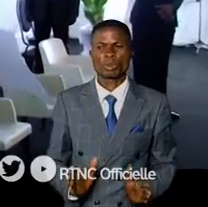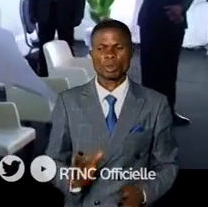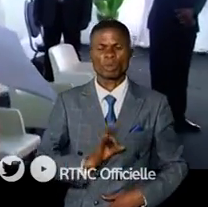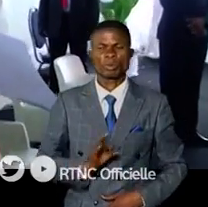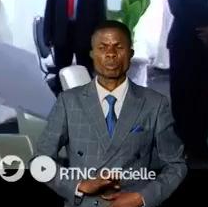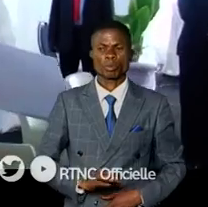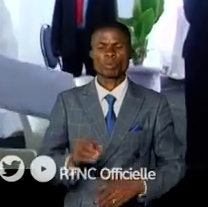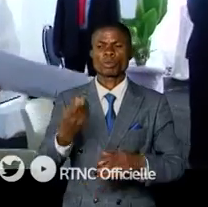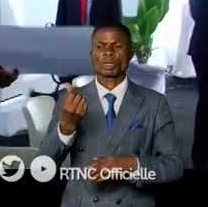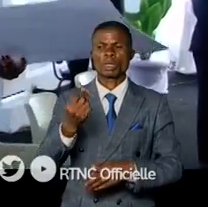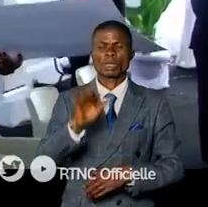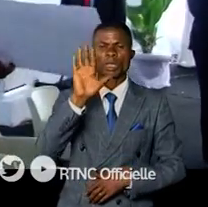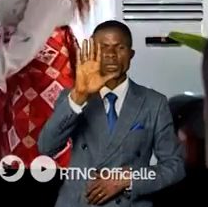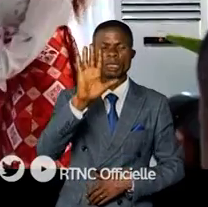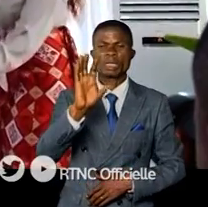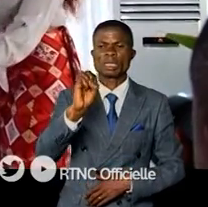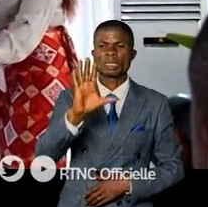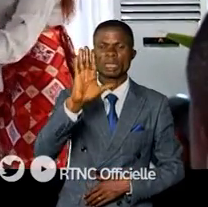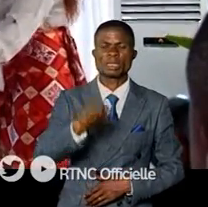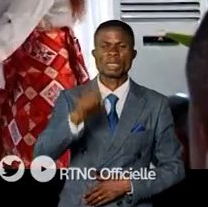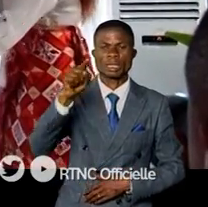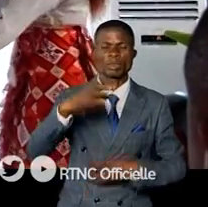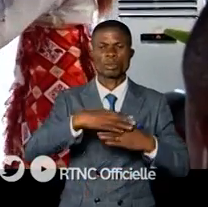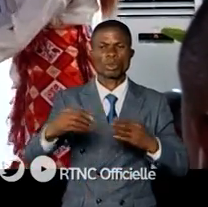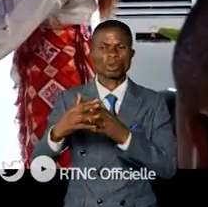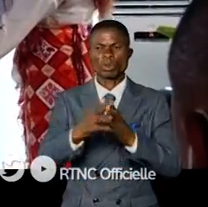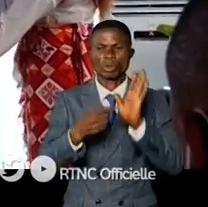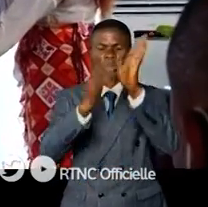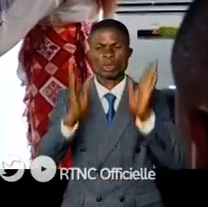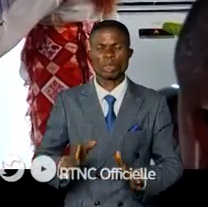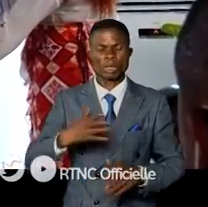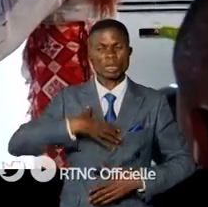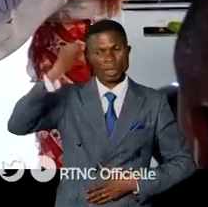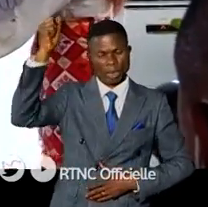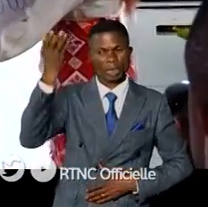d'un chèque de 55 millions de dollars américains à la représentante des lauréats.